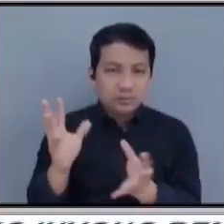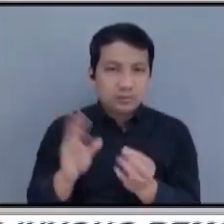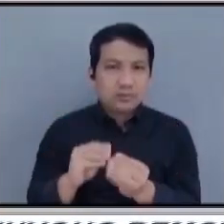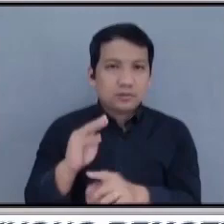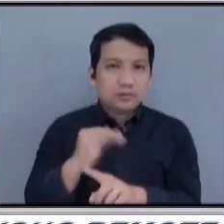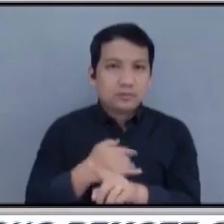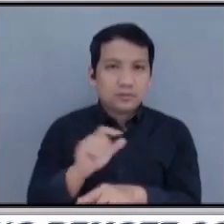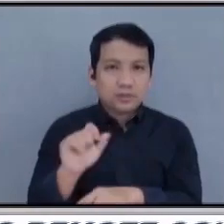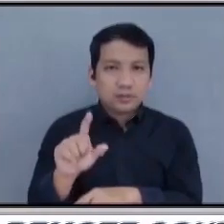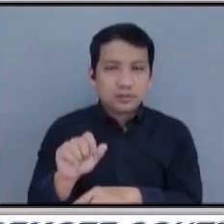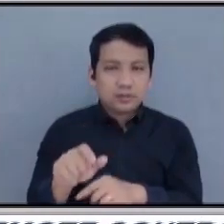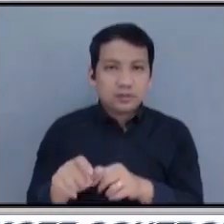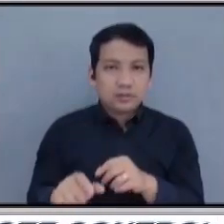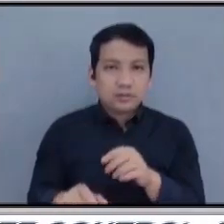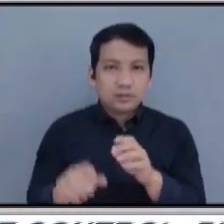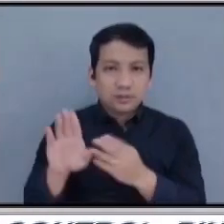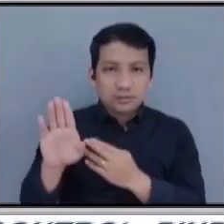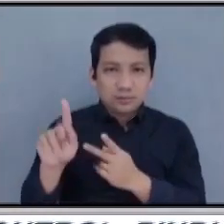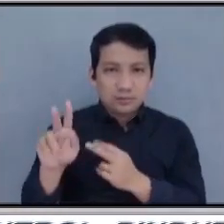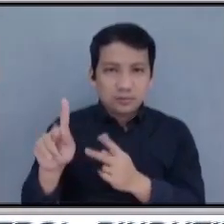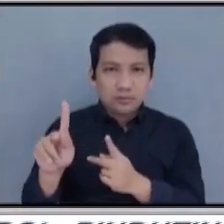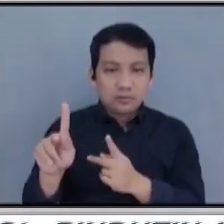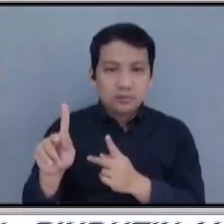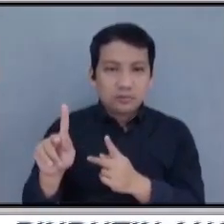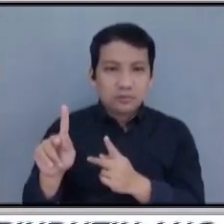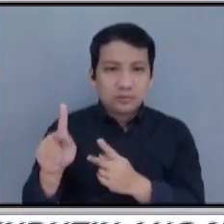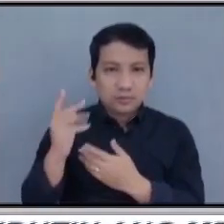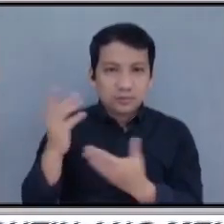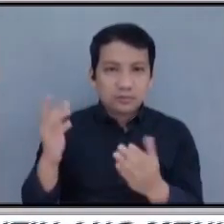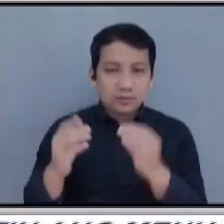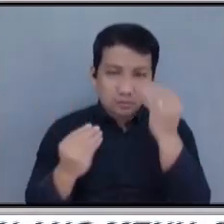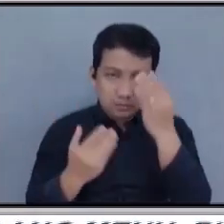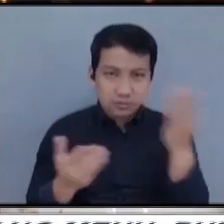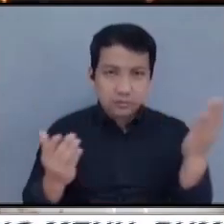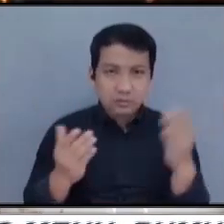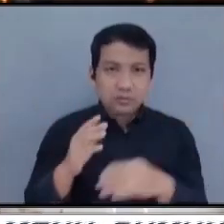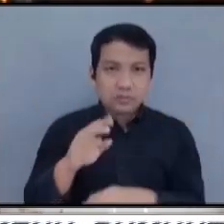Talakag, Bukidnon, ang heartland of Mindanao.